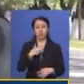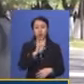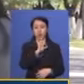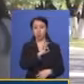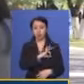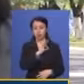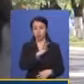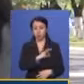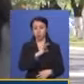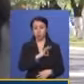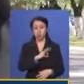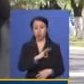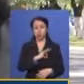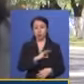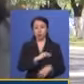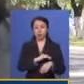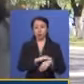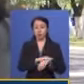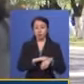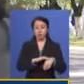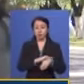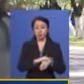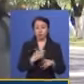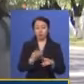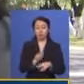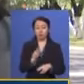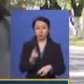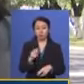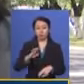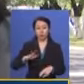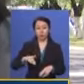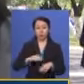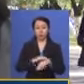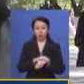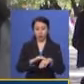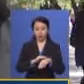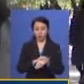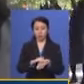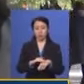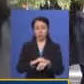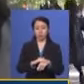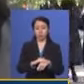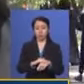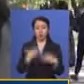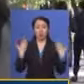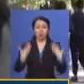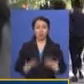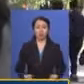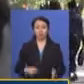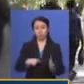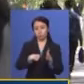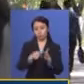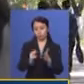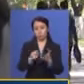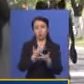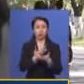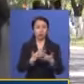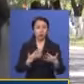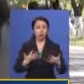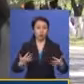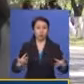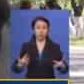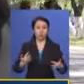в супермаркете была безналичная, потом в магазинах. Вот одежду покупать всякую,